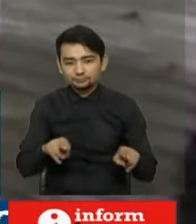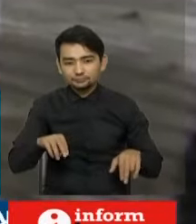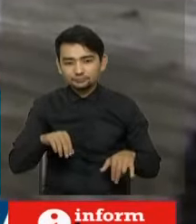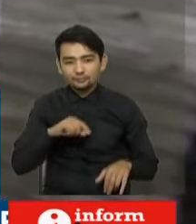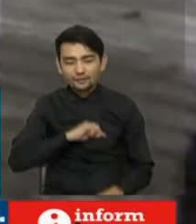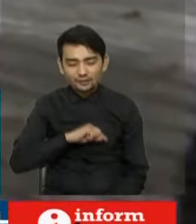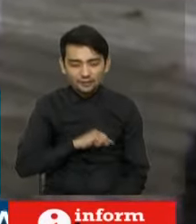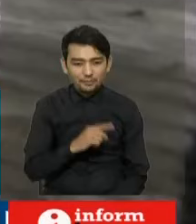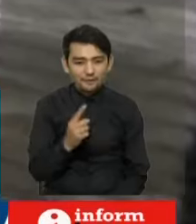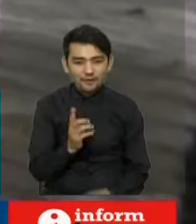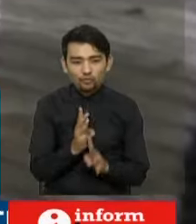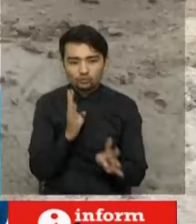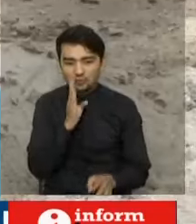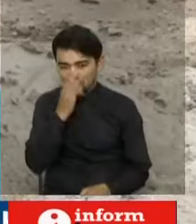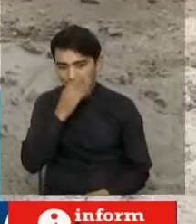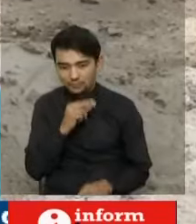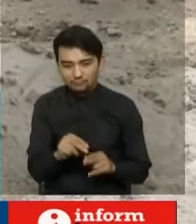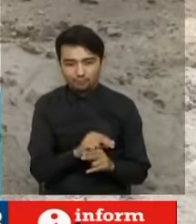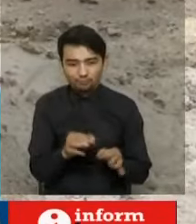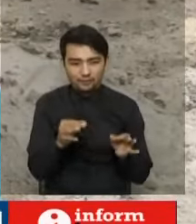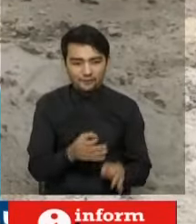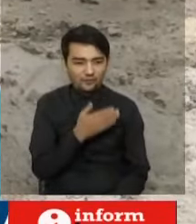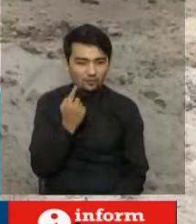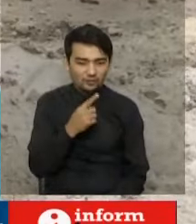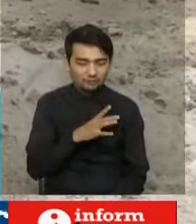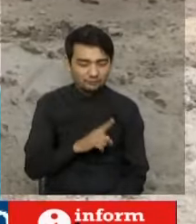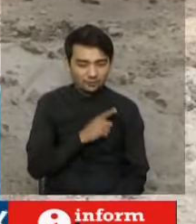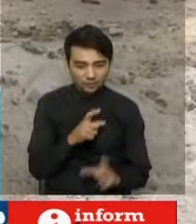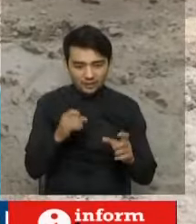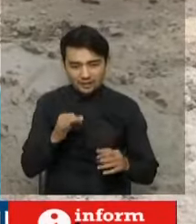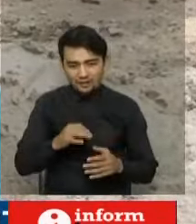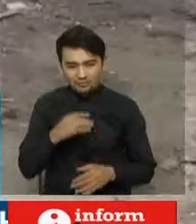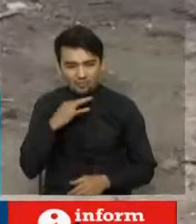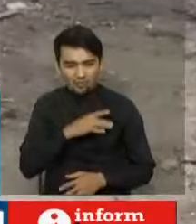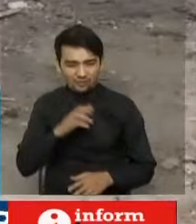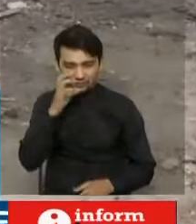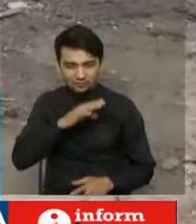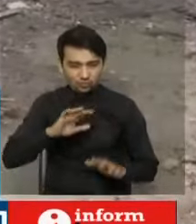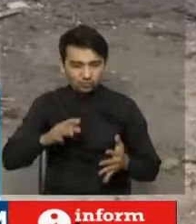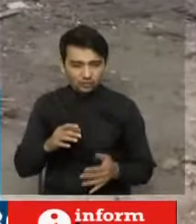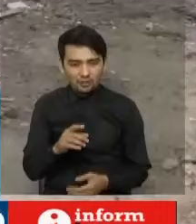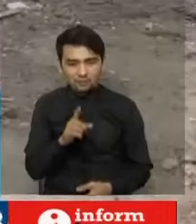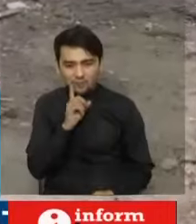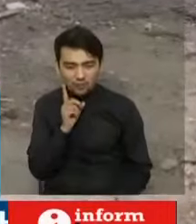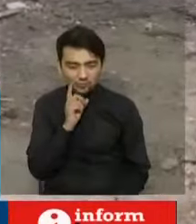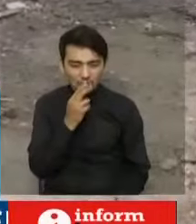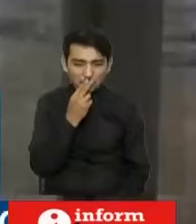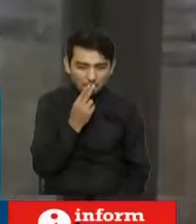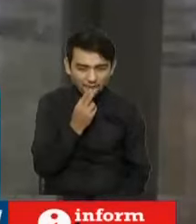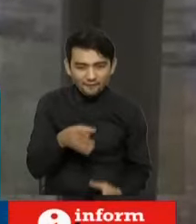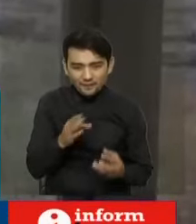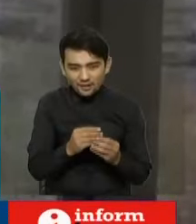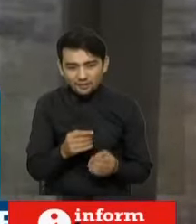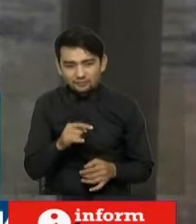первую очередь упущение их родителей, уверены эксперты. По всей стране масса случаев, когда подростки и молодежь разбивают уличные фонари,